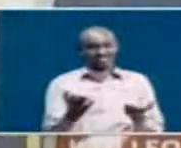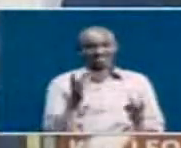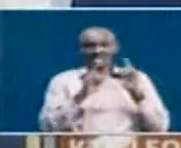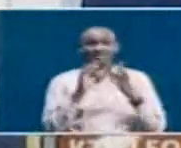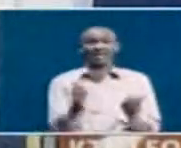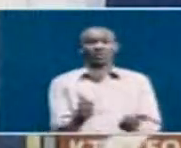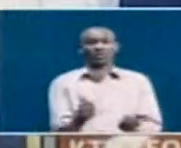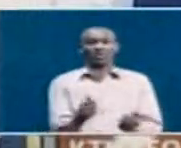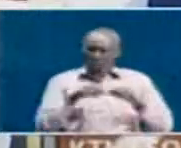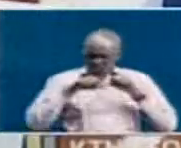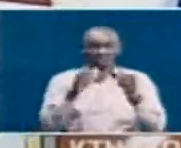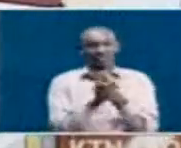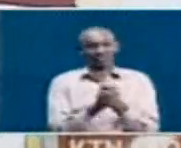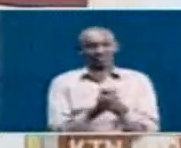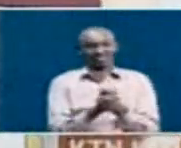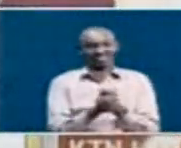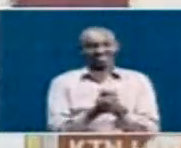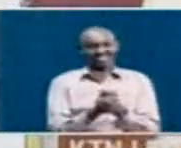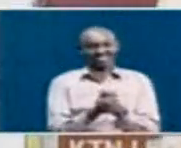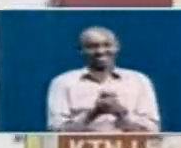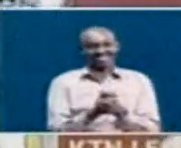Kukudensi jamani. Kidogo endelea.